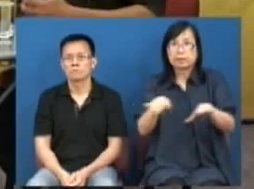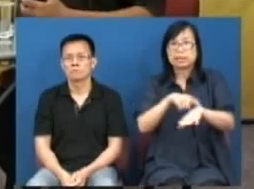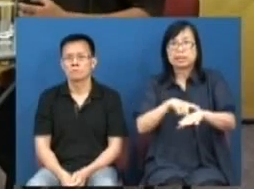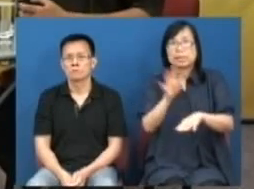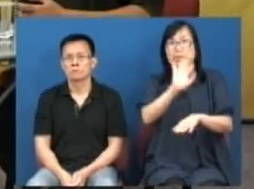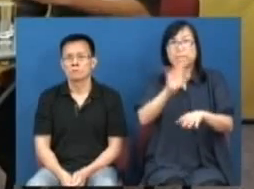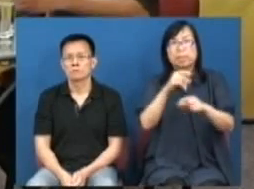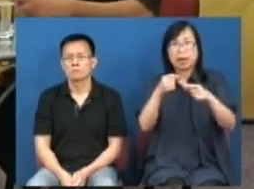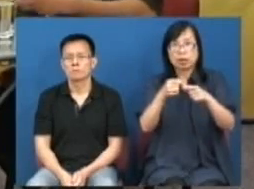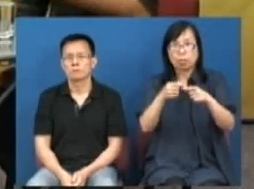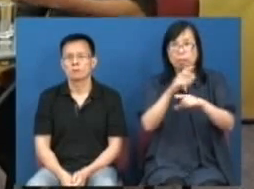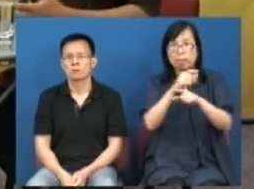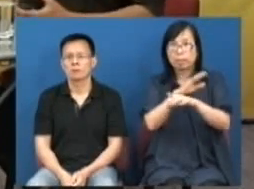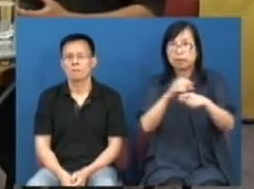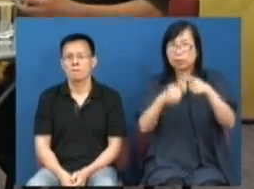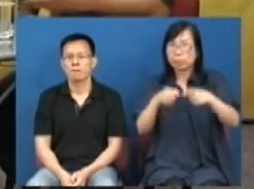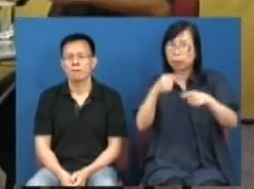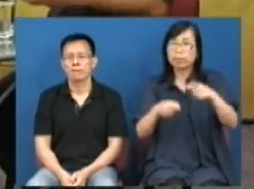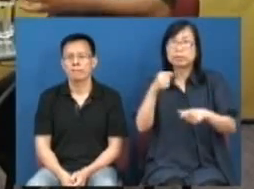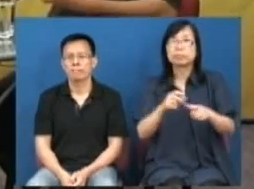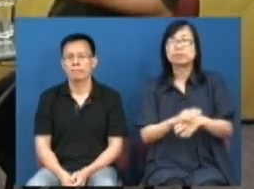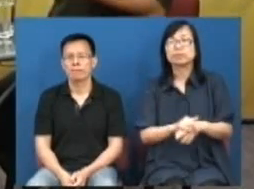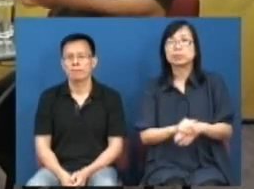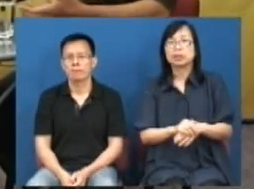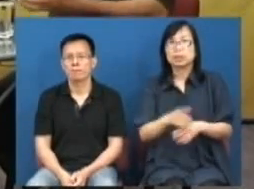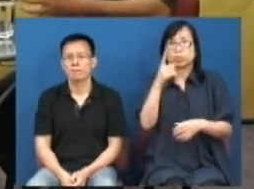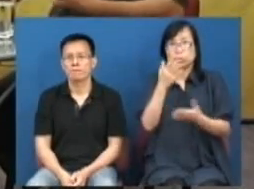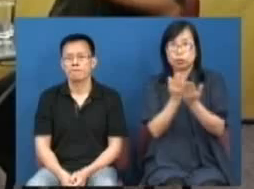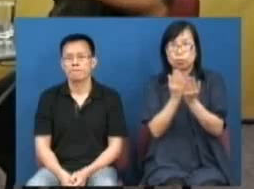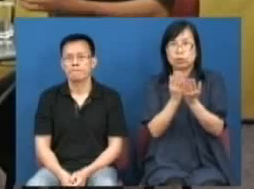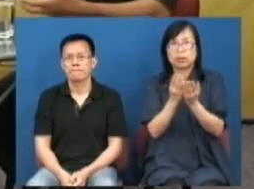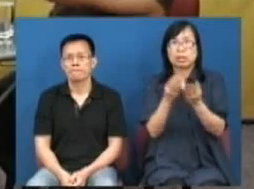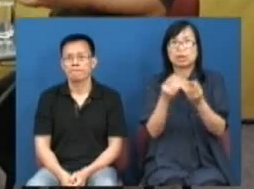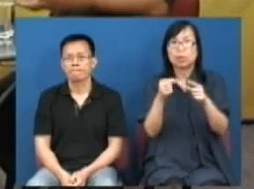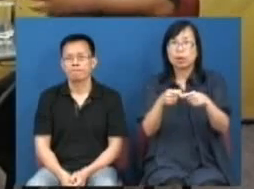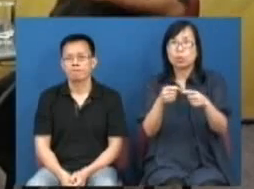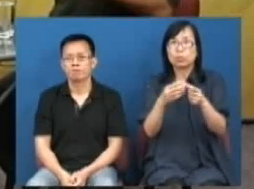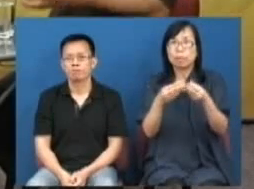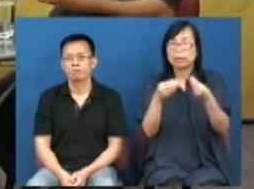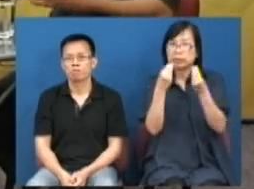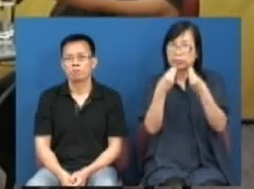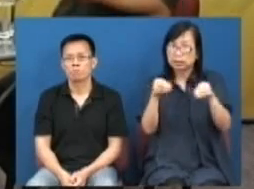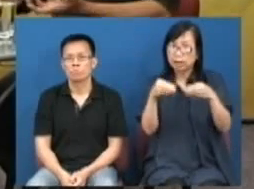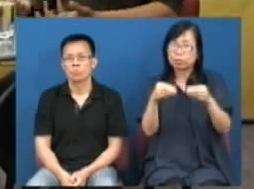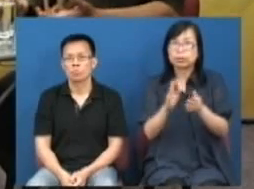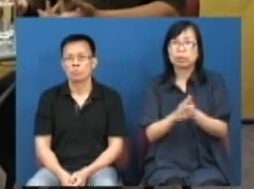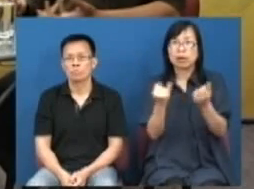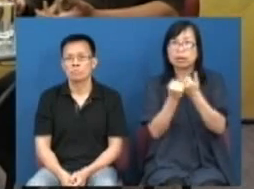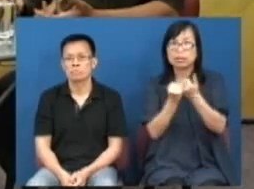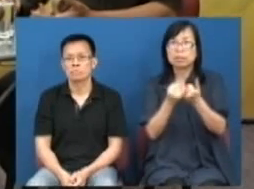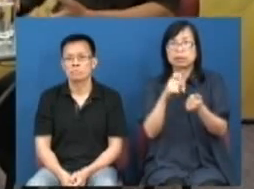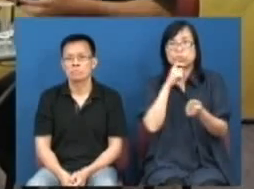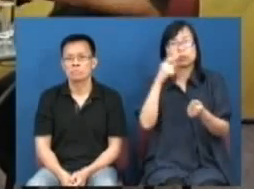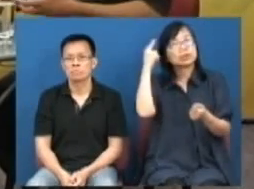係公平嘅。就算你攞呢個條例出嚟，即係又其實又上咗課啦，好似公民教育咁啦，啲即係啲中學生又多咗個題目去思